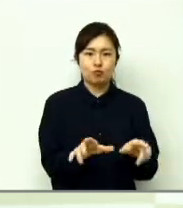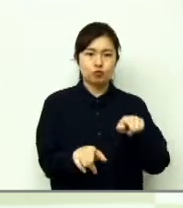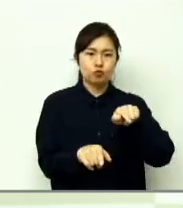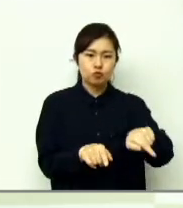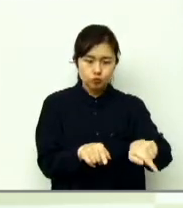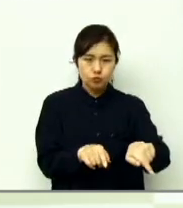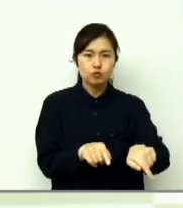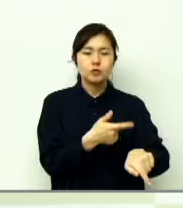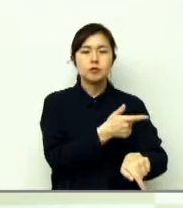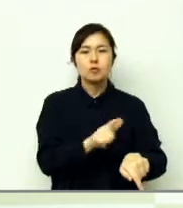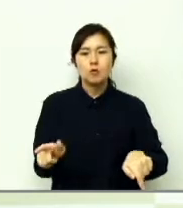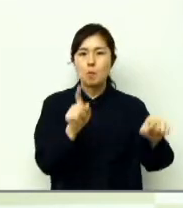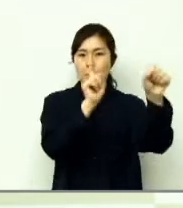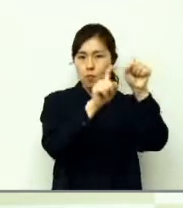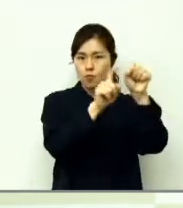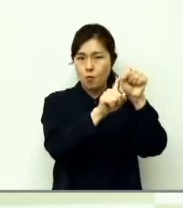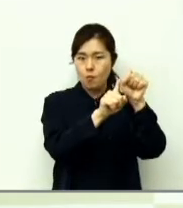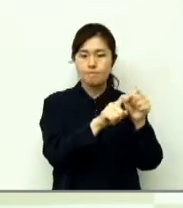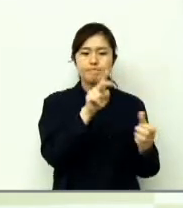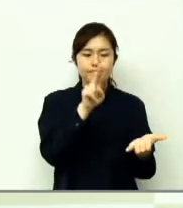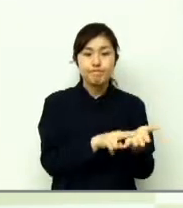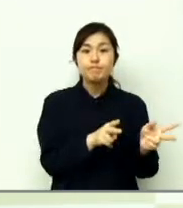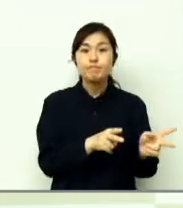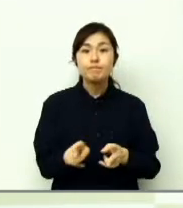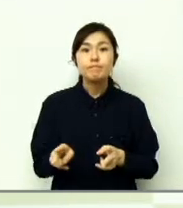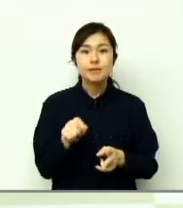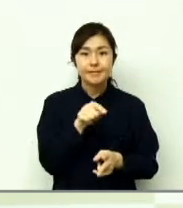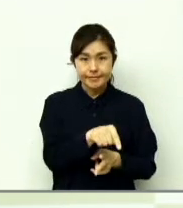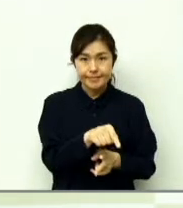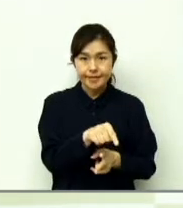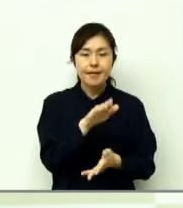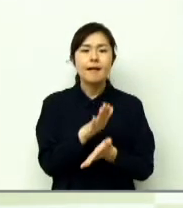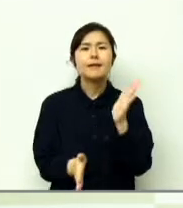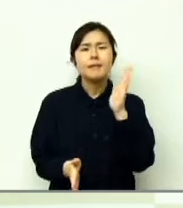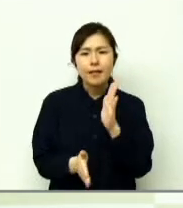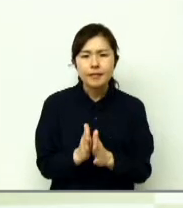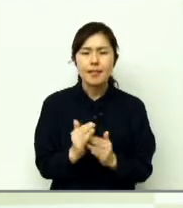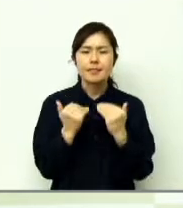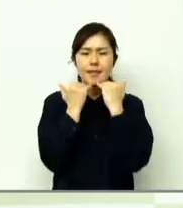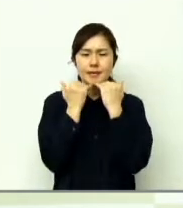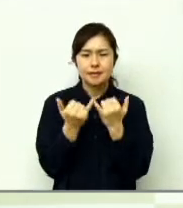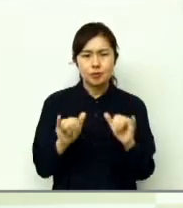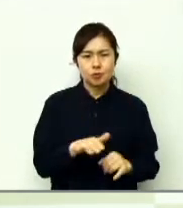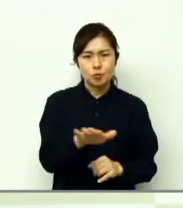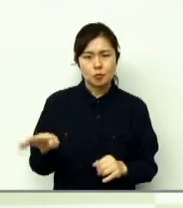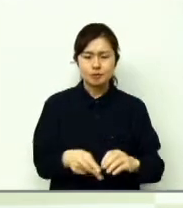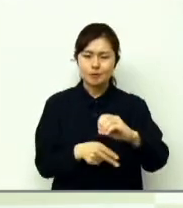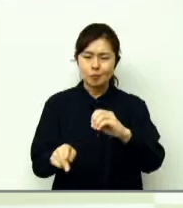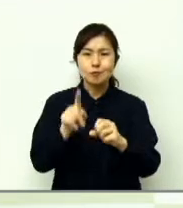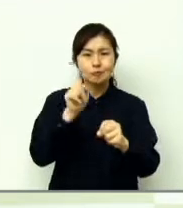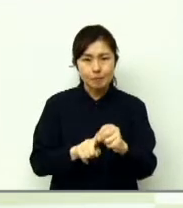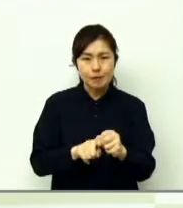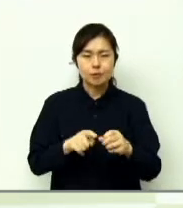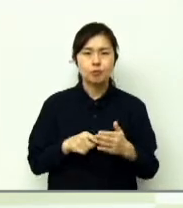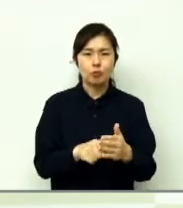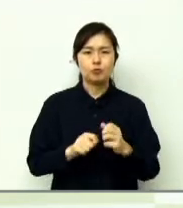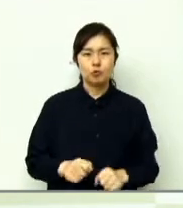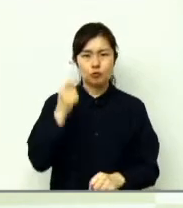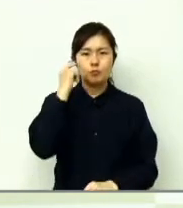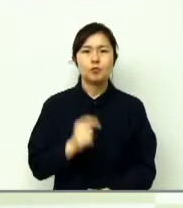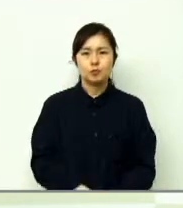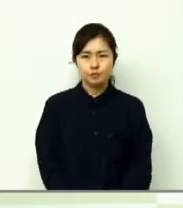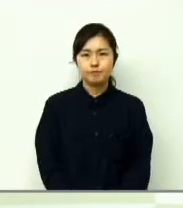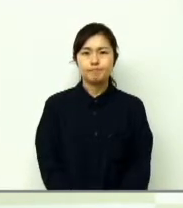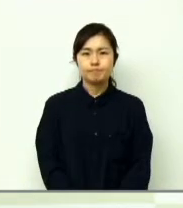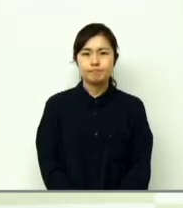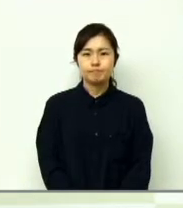標を設定し、待機児童の解消を目指していくこととしております。また整備省としては引き続き民間の物件